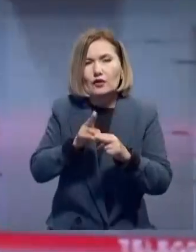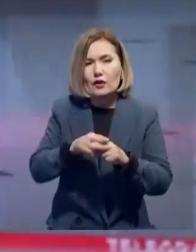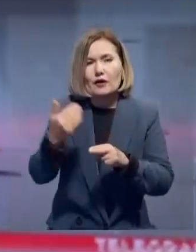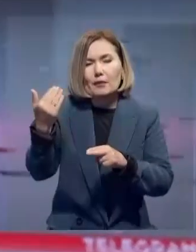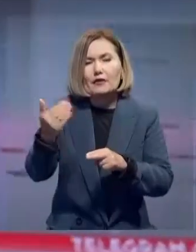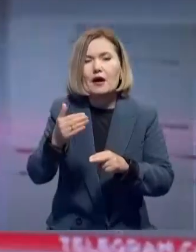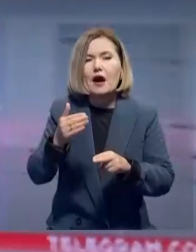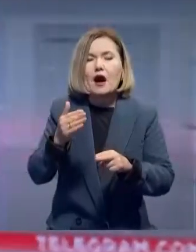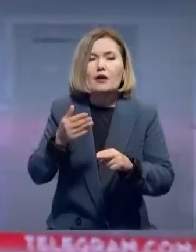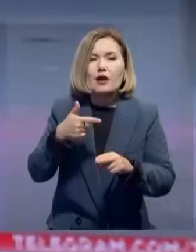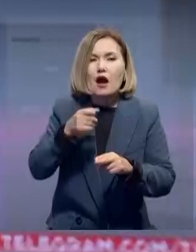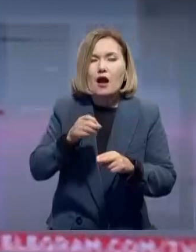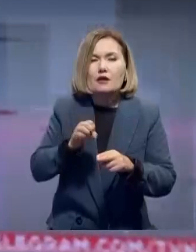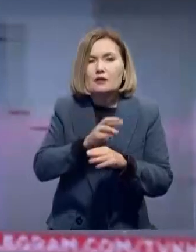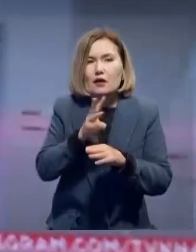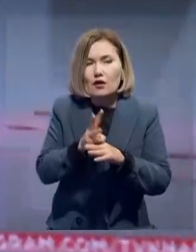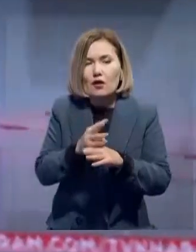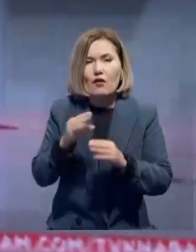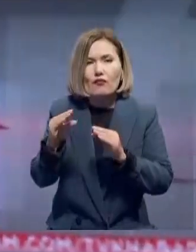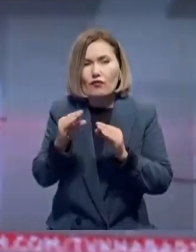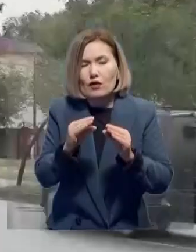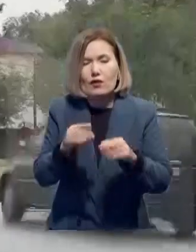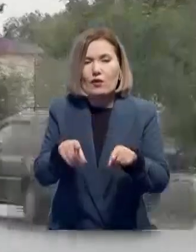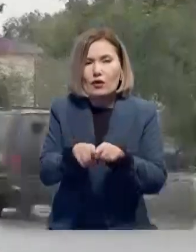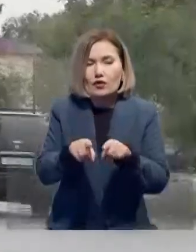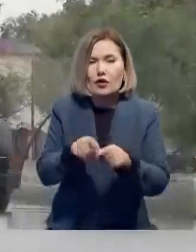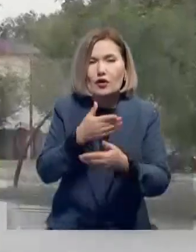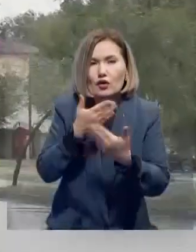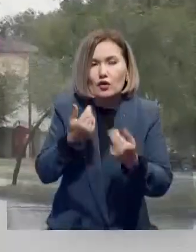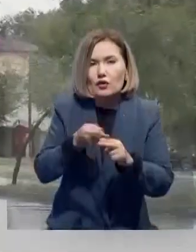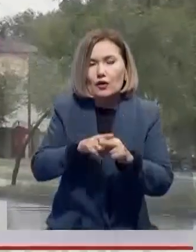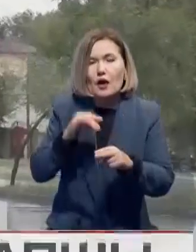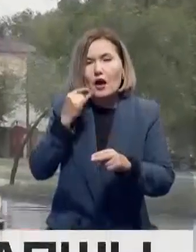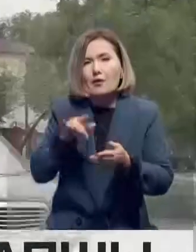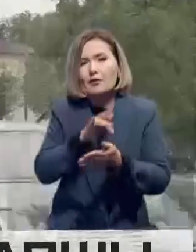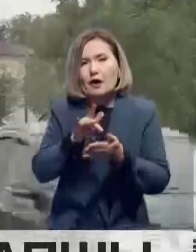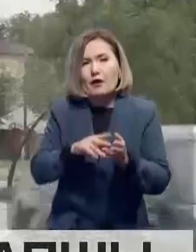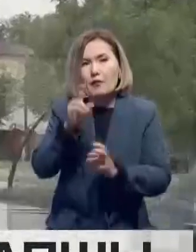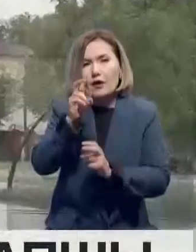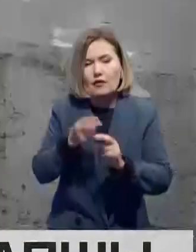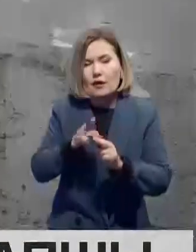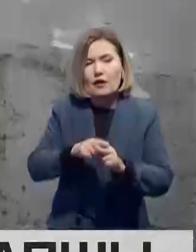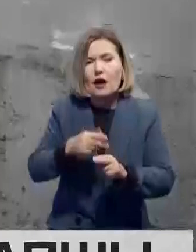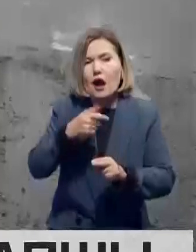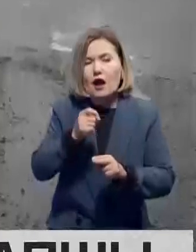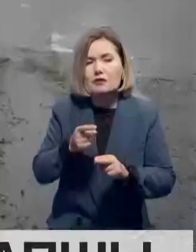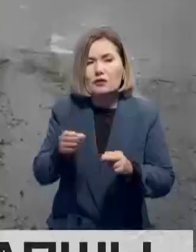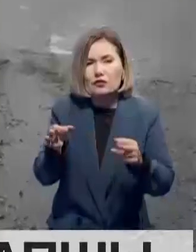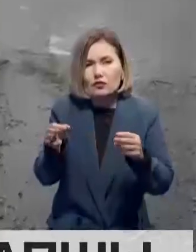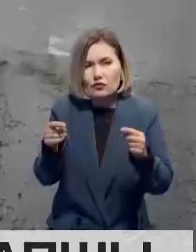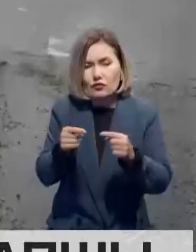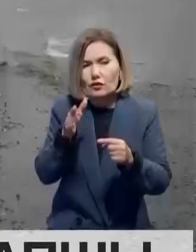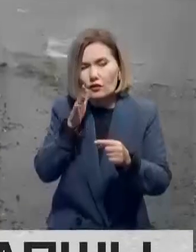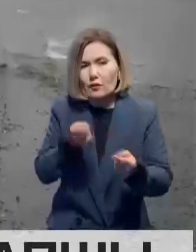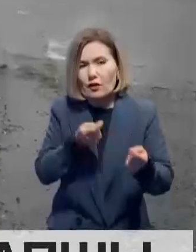өлінген. Табиғи отынмен қозғалатын көліктер бензинмен жүруге мәжбір. Себебі Павлодар мұнай өңдеу зауыты сұйытылған отынды дер кезінде